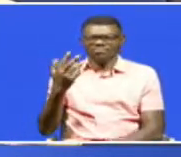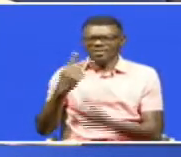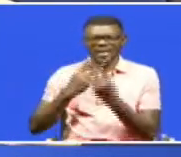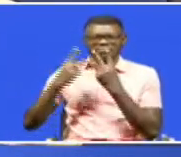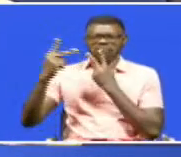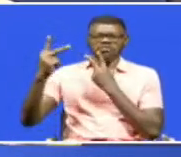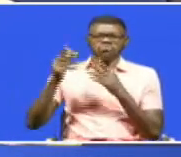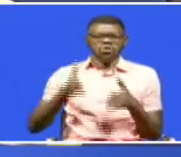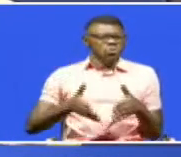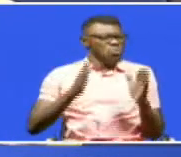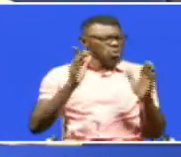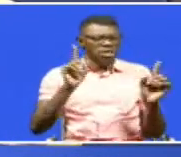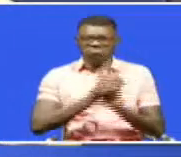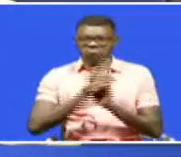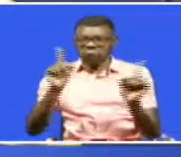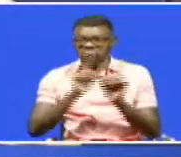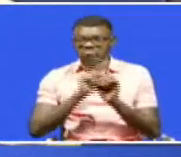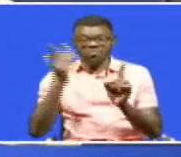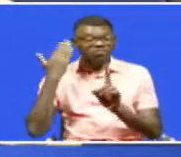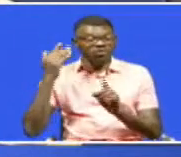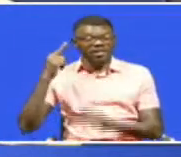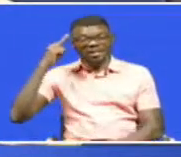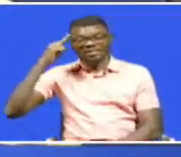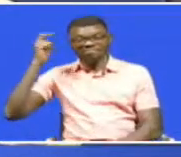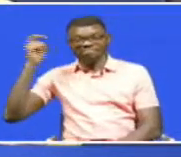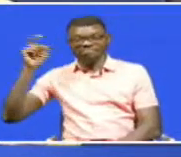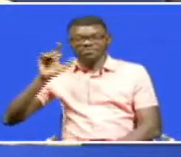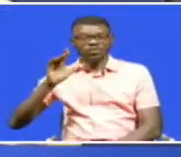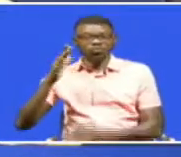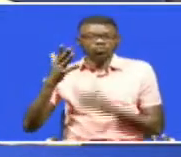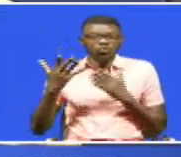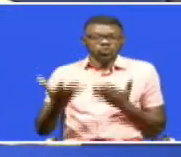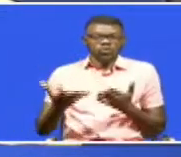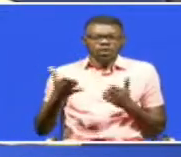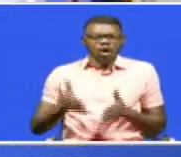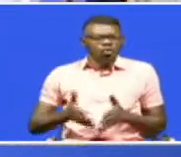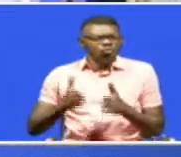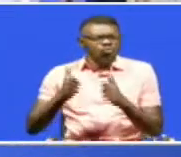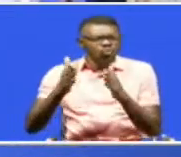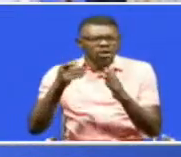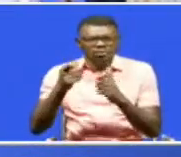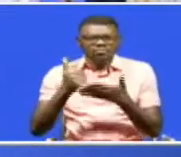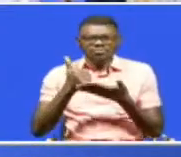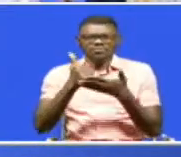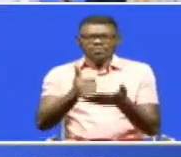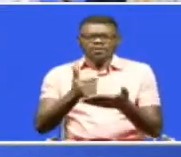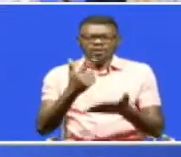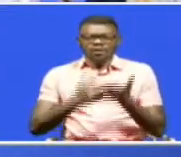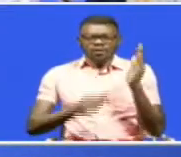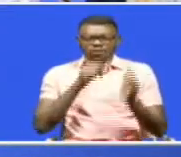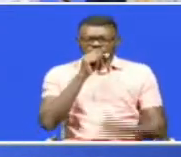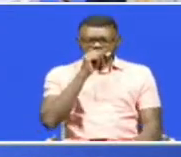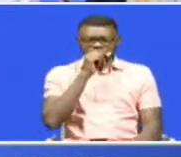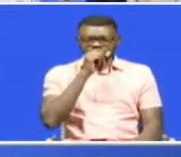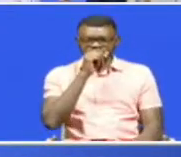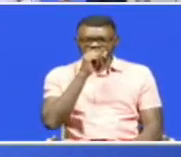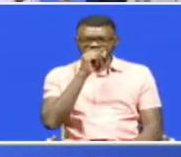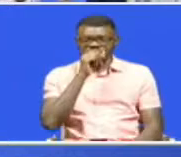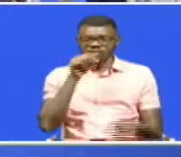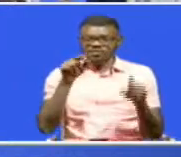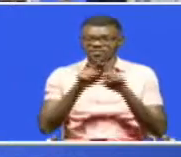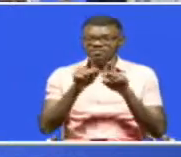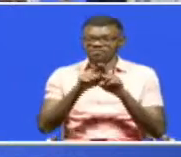their dream. The dream was what the road would do for them. Huku hoja ya kurejesha hadhi kwa